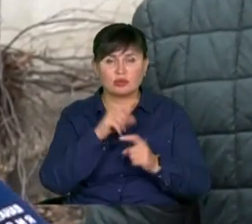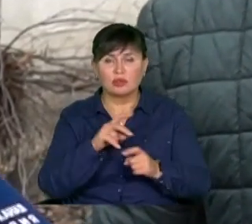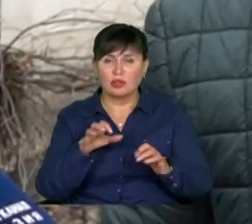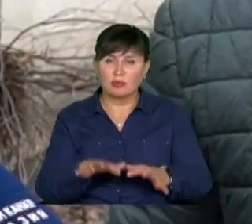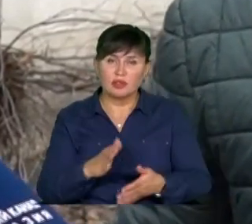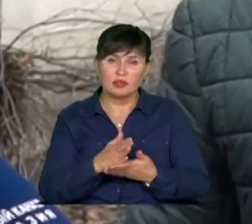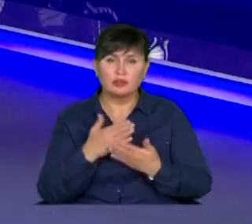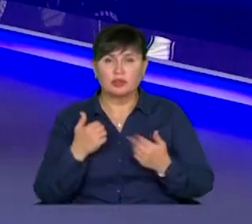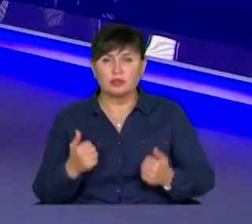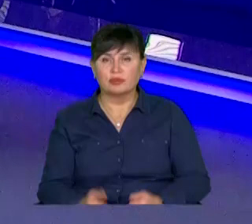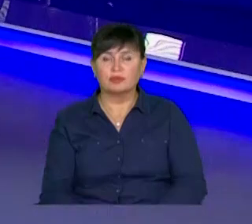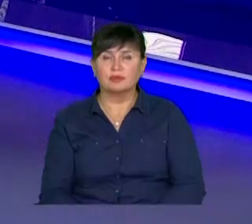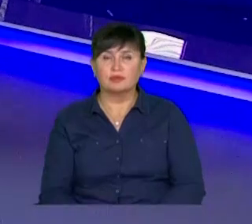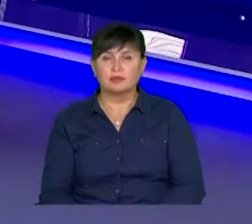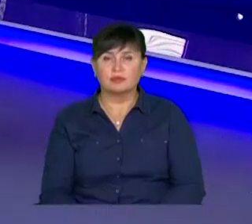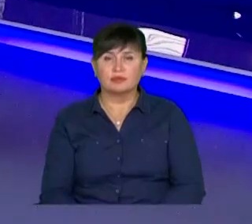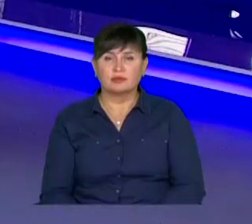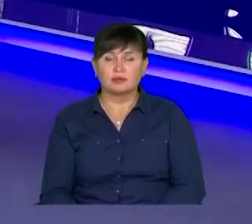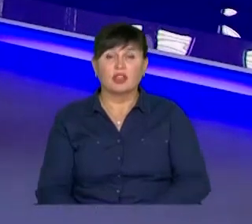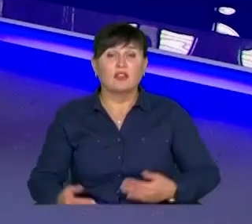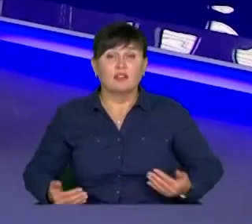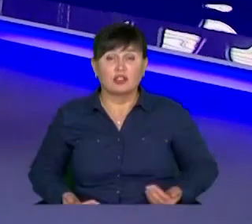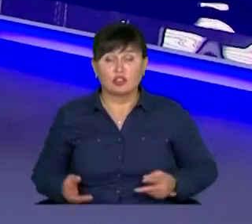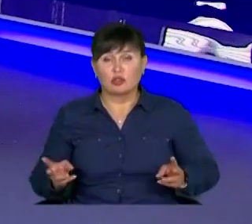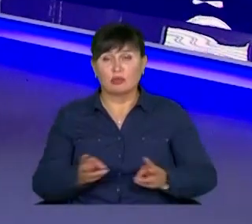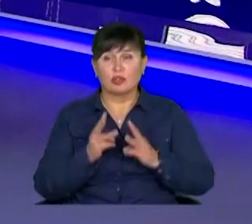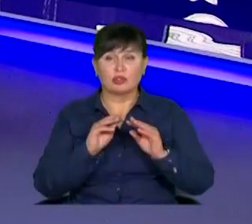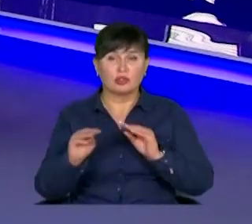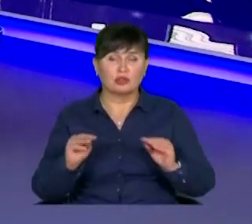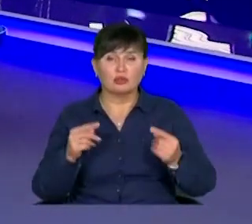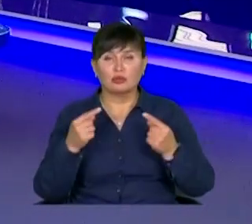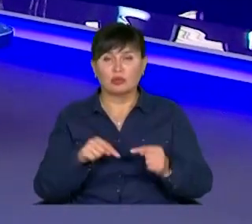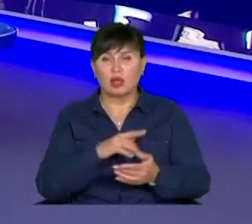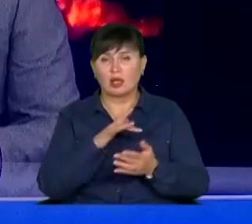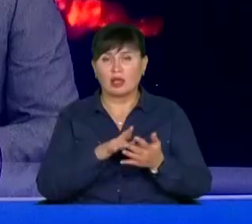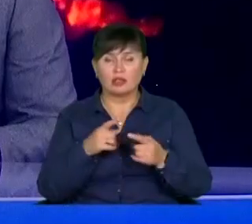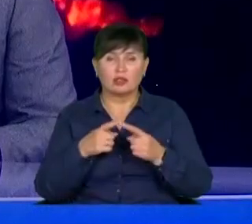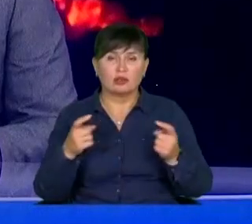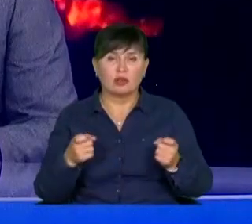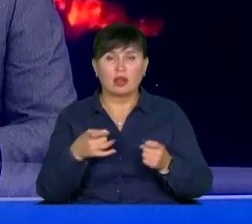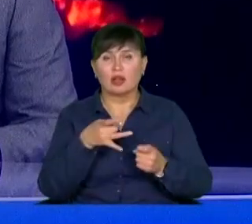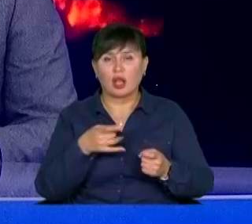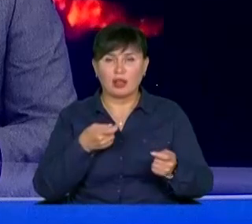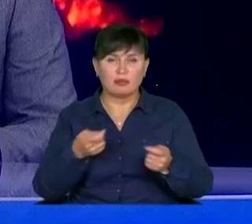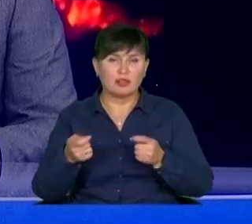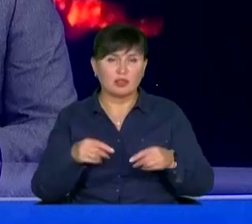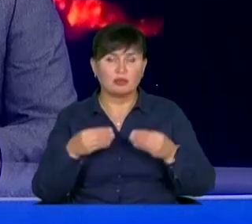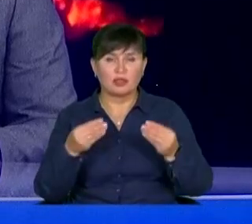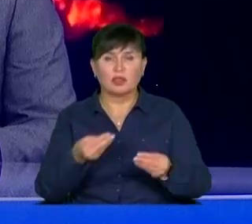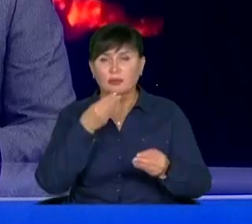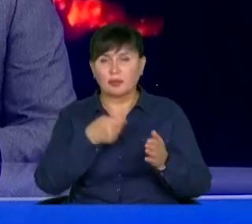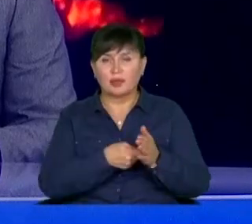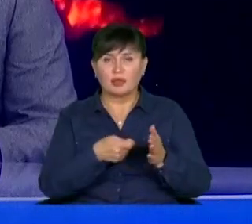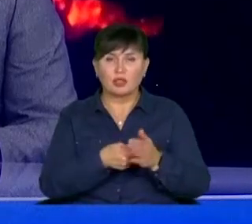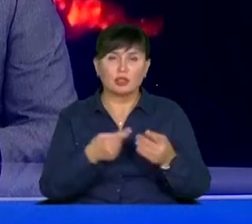месте. А вот выживших в пожаре разместили в других городских хостелах. Районная администрация предоставила питание и